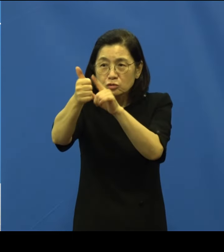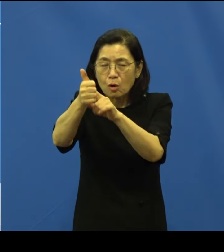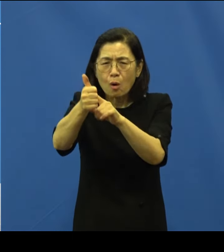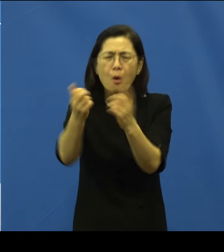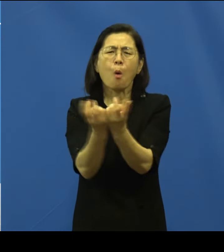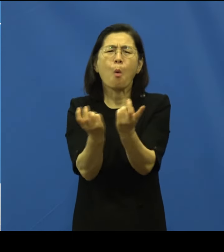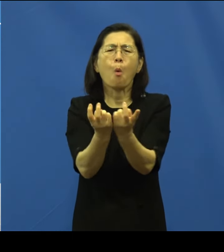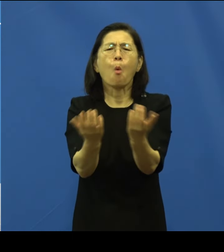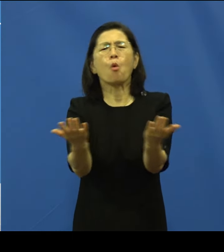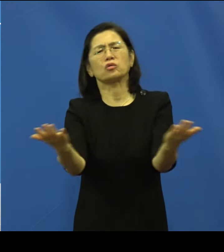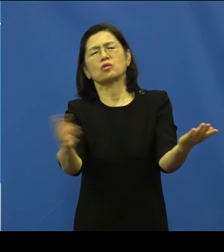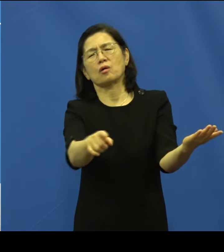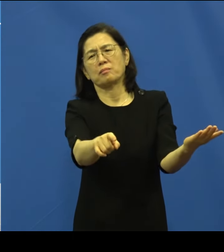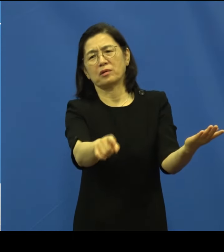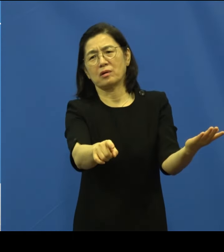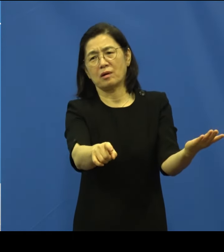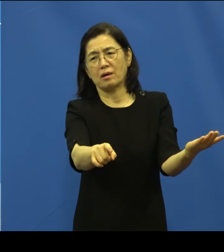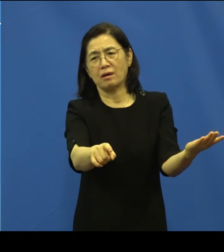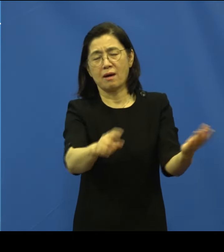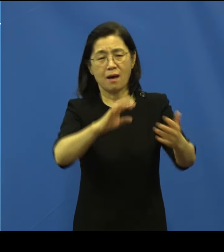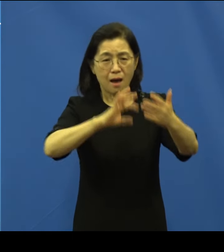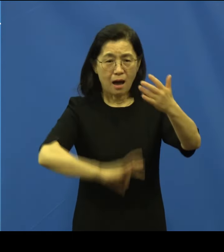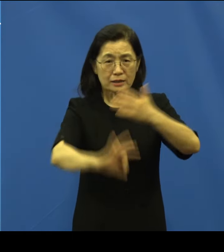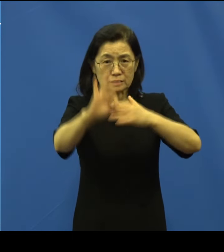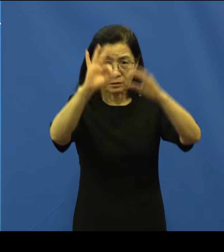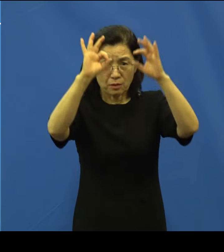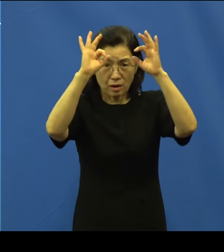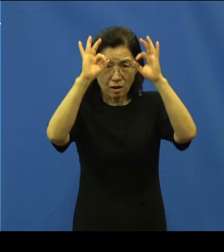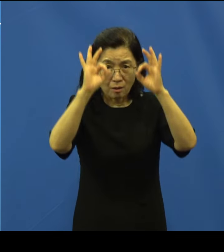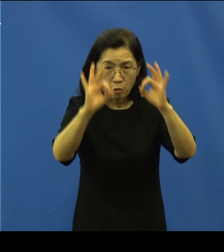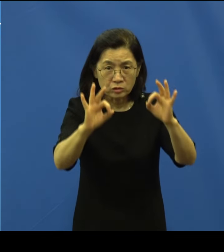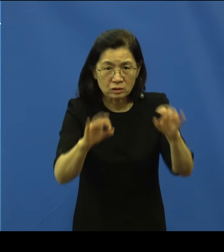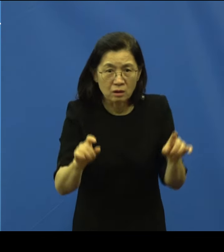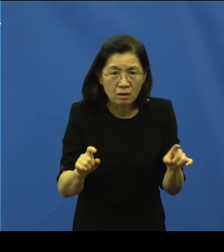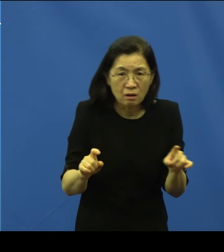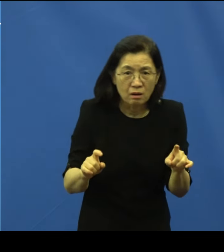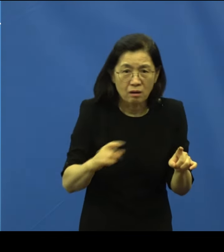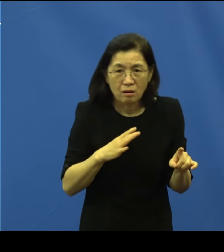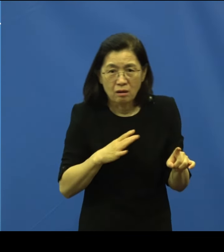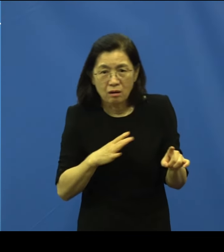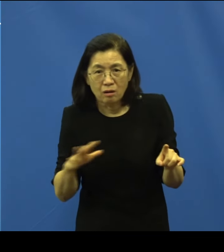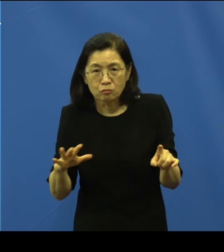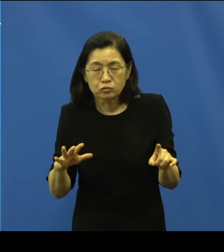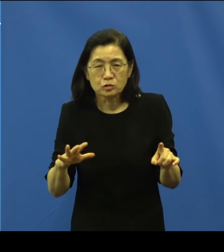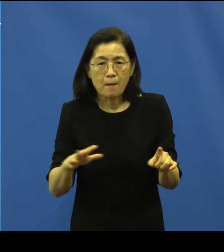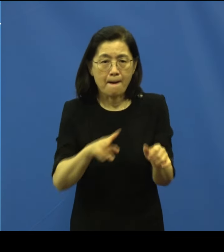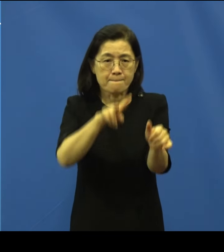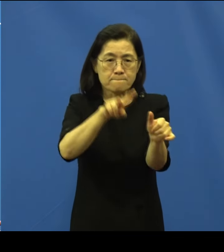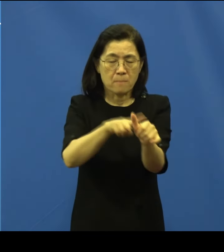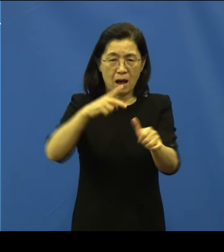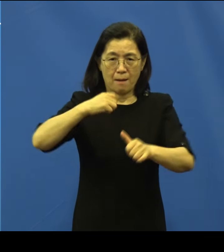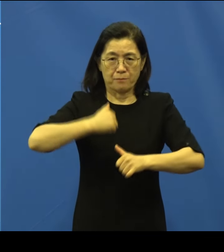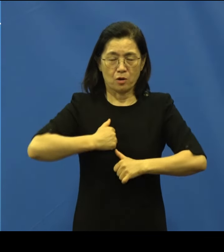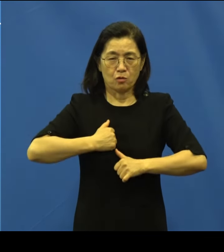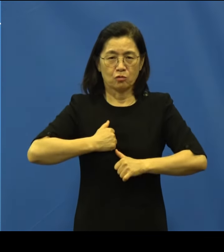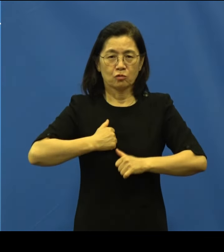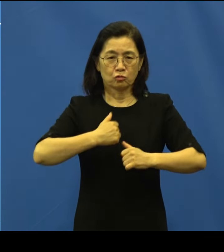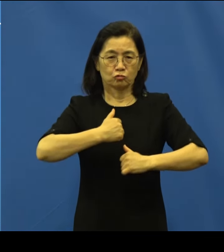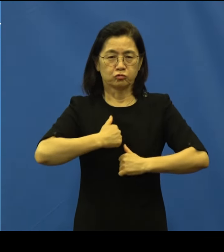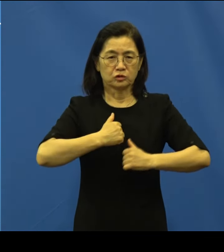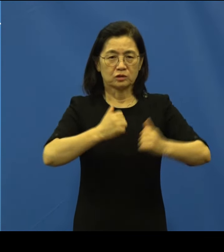어찌하리까니. 아침에 나가 보니 이거 뭐 어마어마한 마병 군사들이 둘러싸고 있는